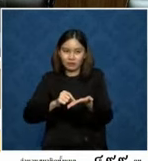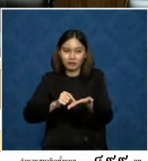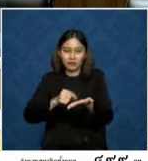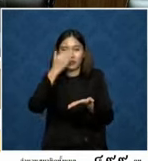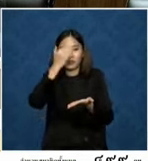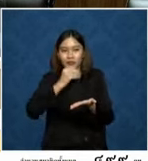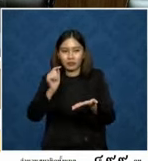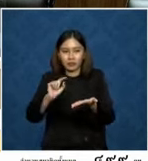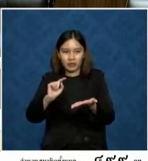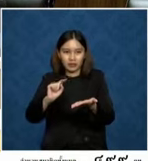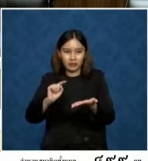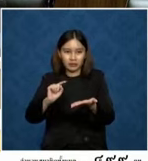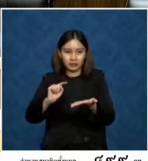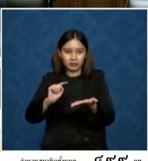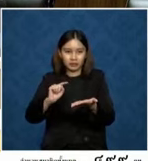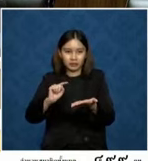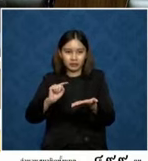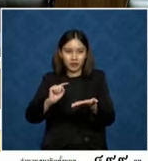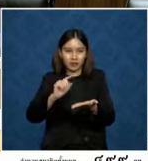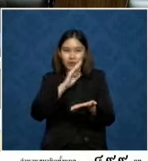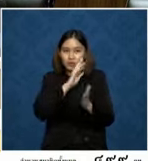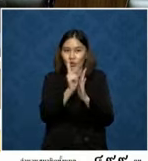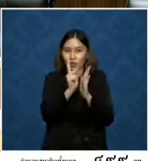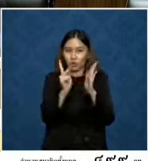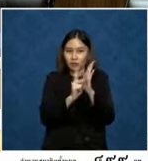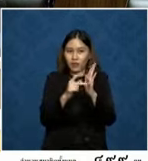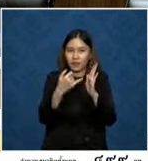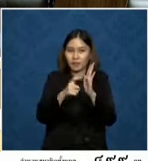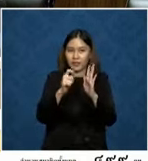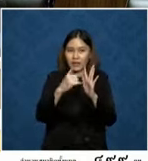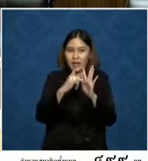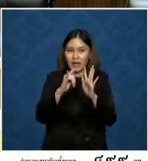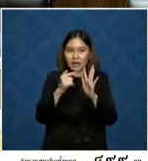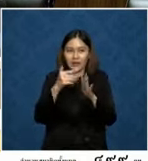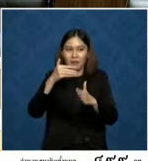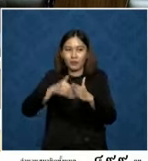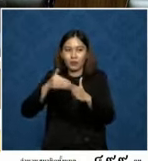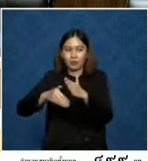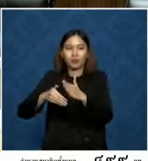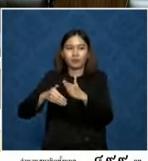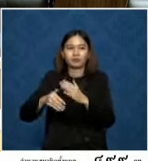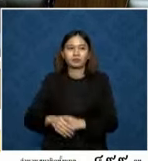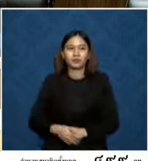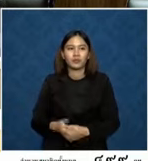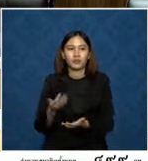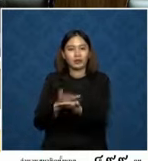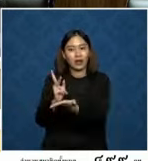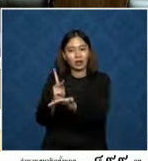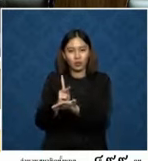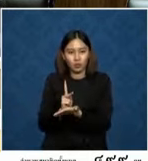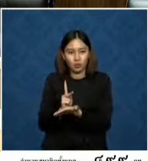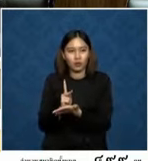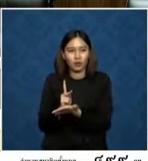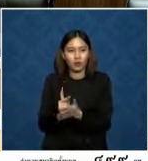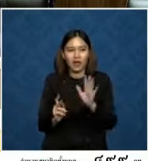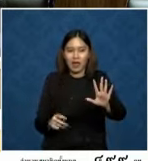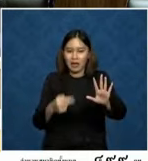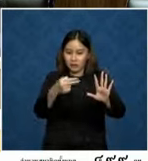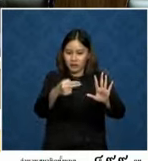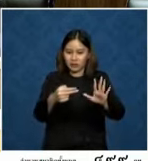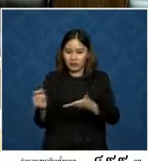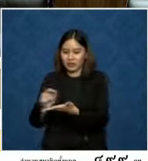พื่อมีคดีอาญาจำกัดการกู้แค่ 50,000 เ